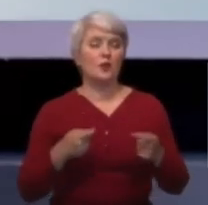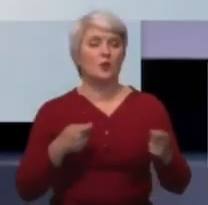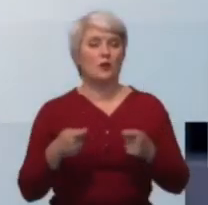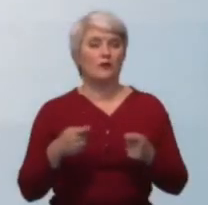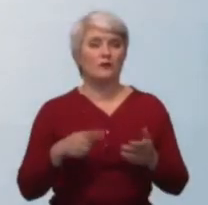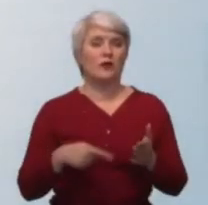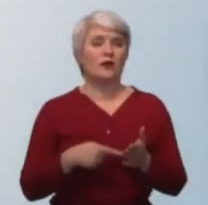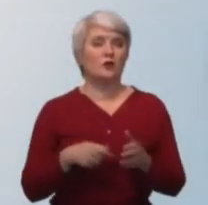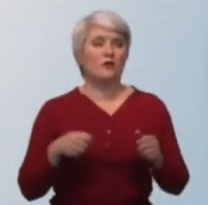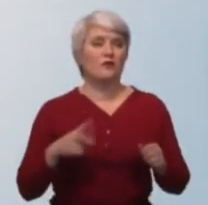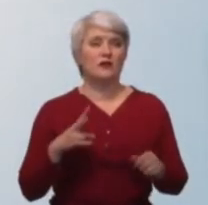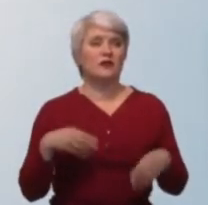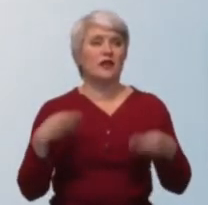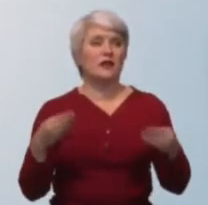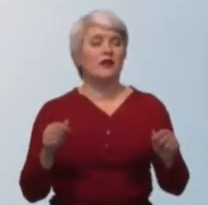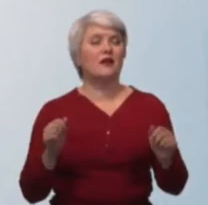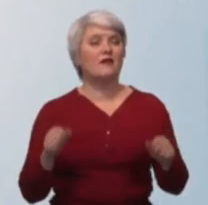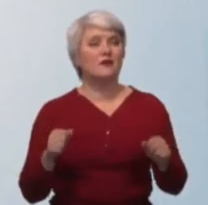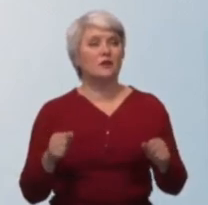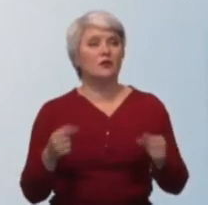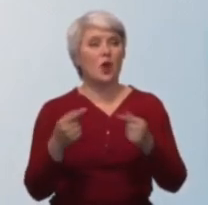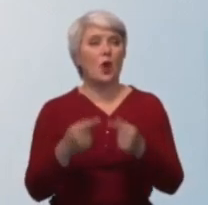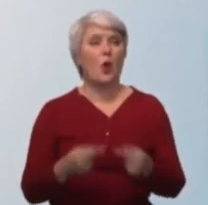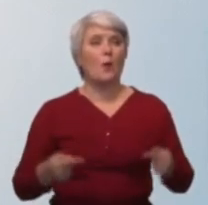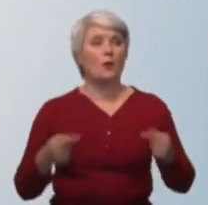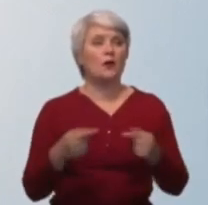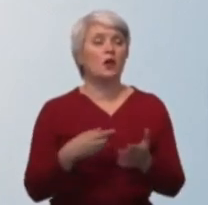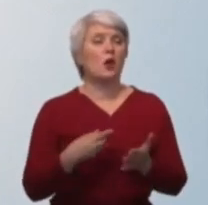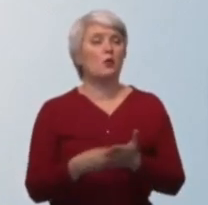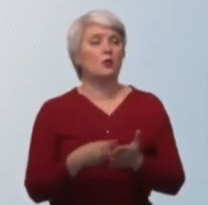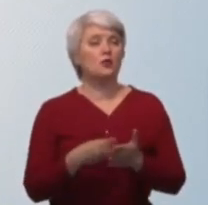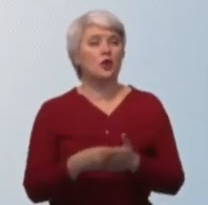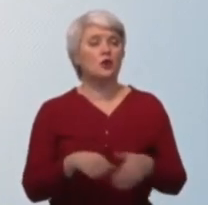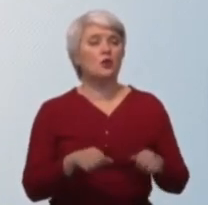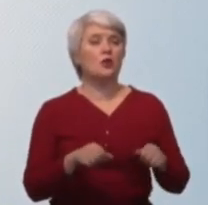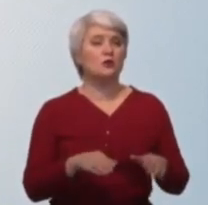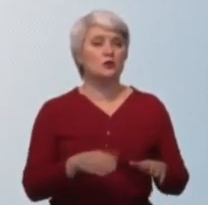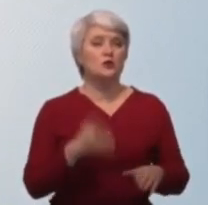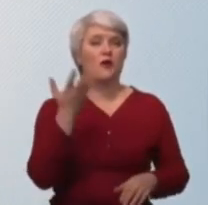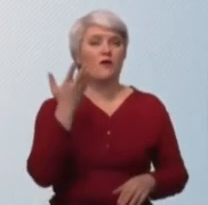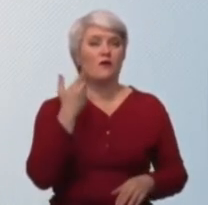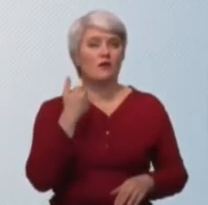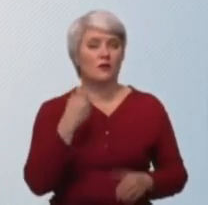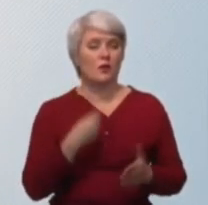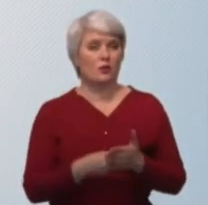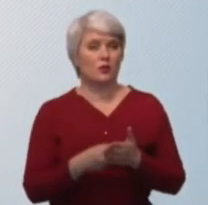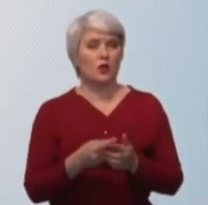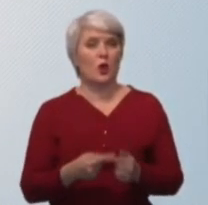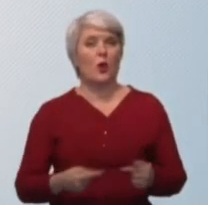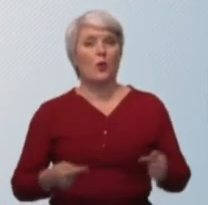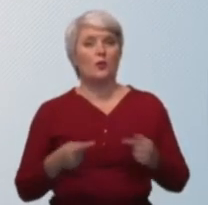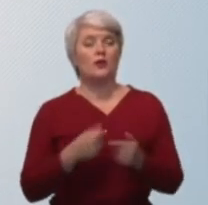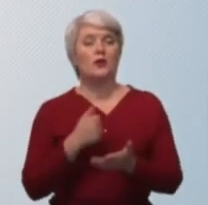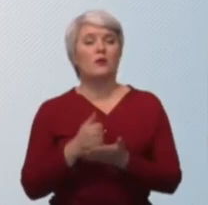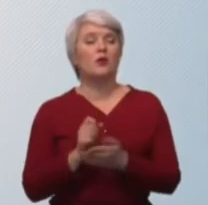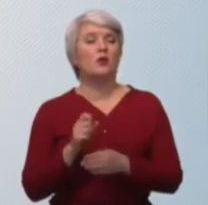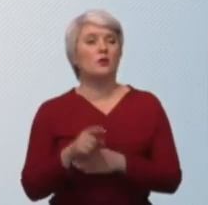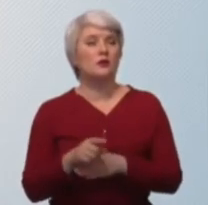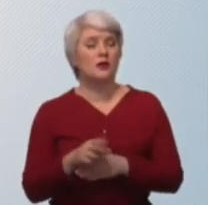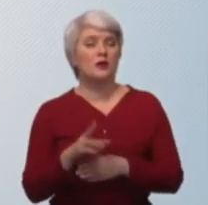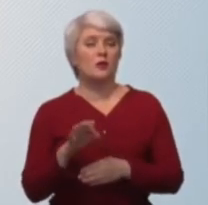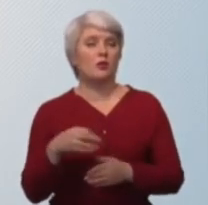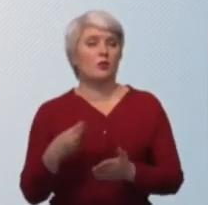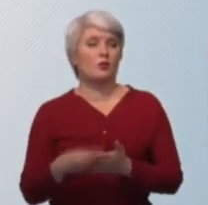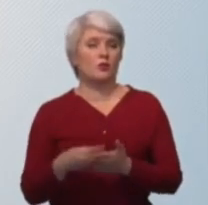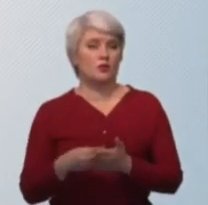власти не дали возможности определять бюджетную резолюцию во время бюджета, определять приоритеты по бюджету, а в приоритетах по